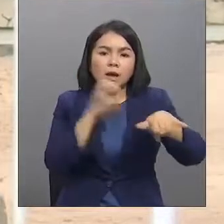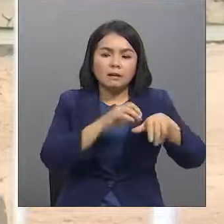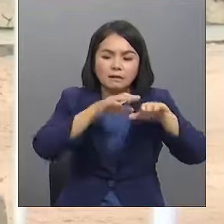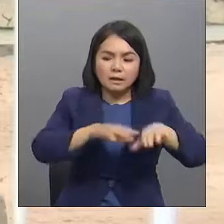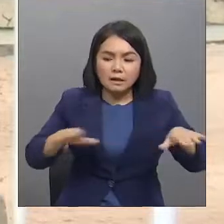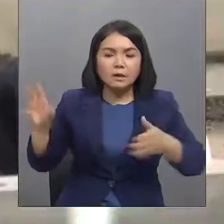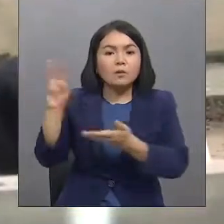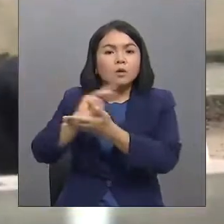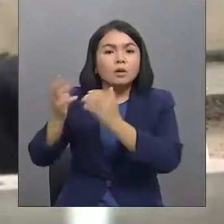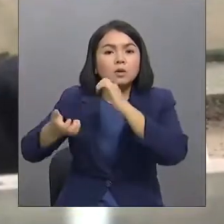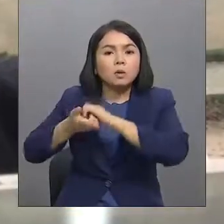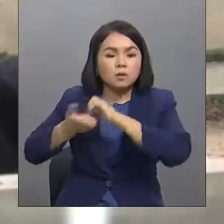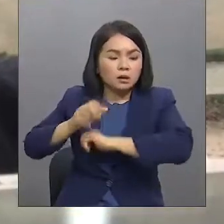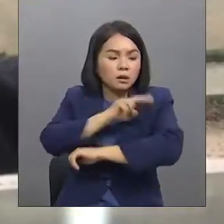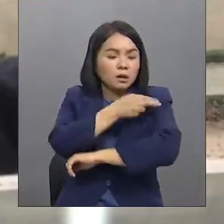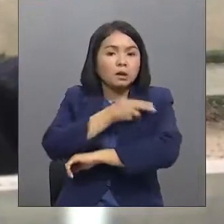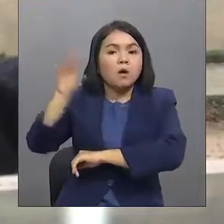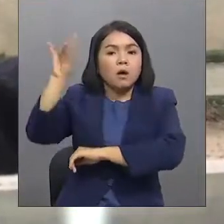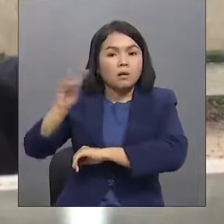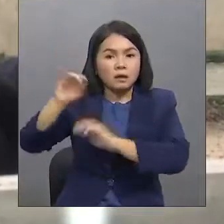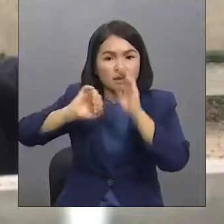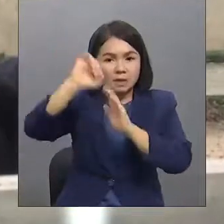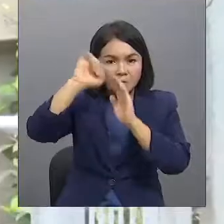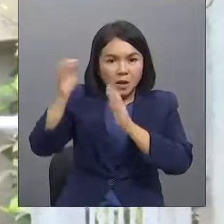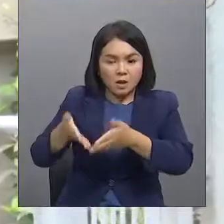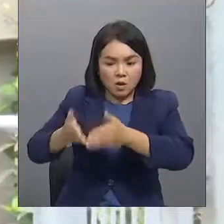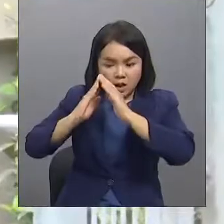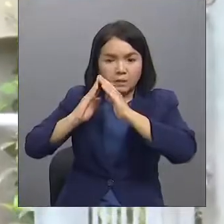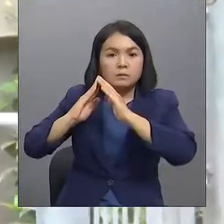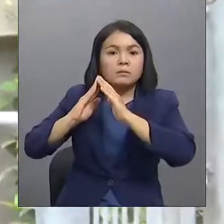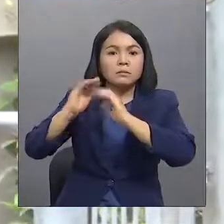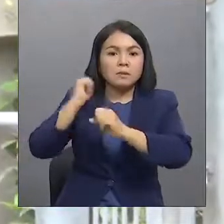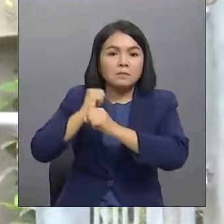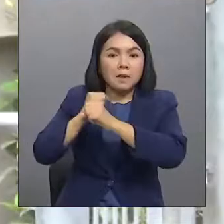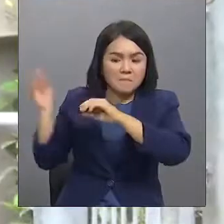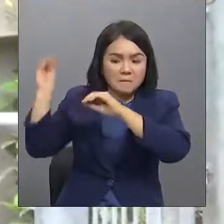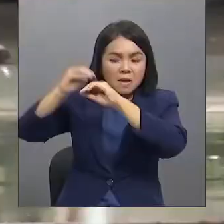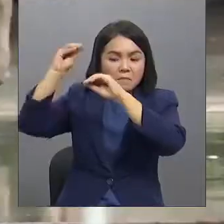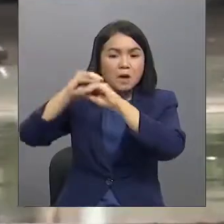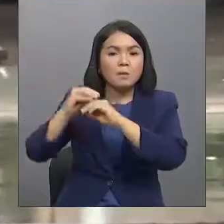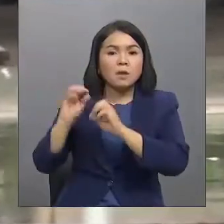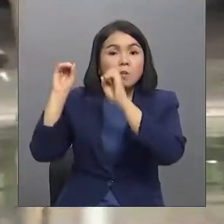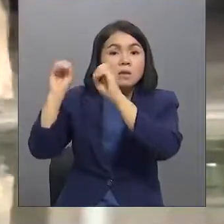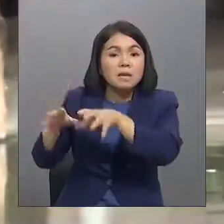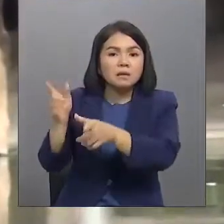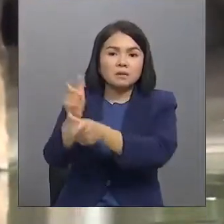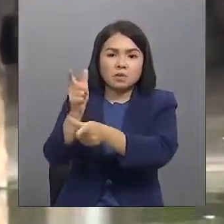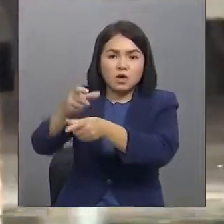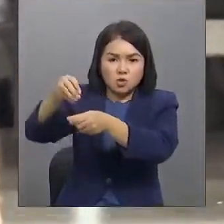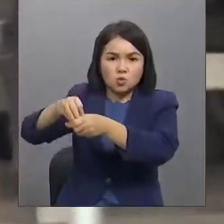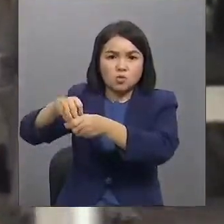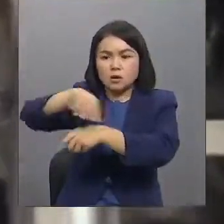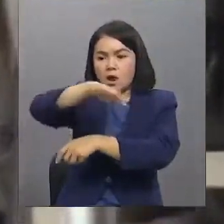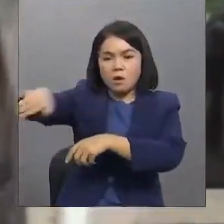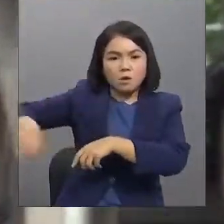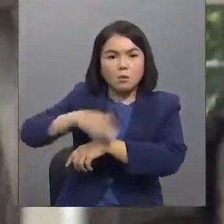นิธิร่วมกับปศุสัตว์จังหวัดเชียงใหม่ก่อสร้างอาคารเพิ่มและขยายพื้นที่เพื่อรองรับสุนัขโดยจะนำสุนัขจรจัดทั้งหม